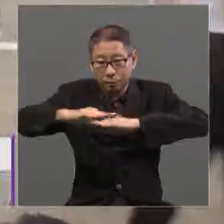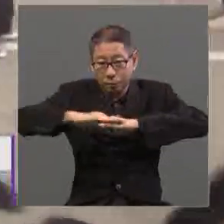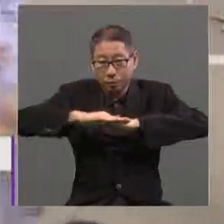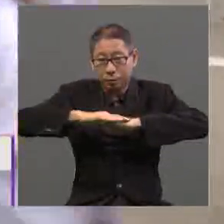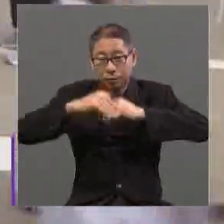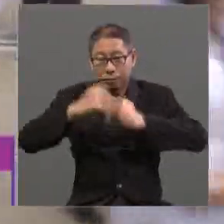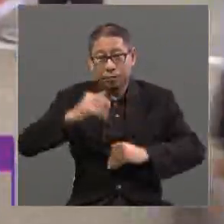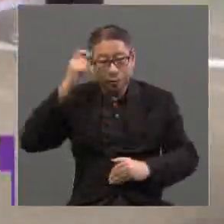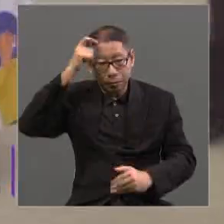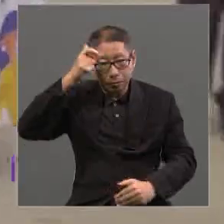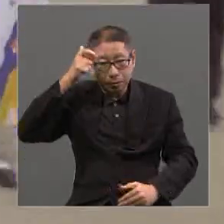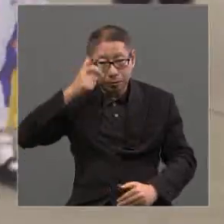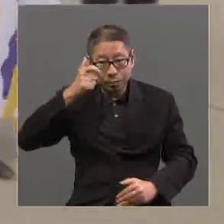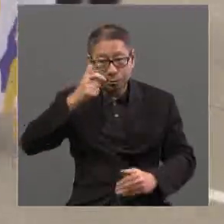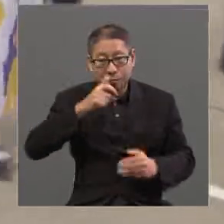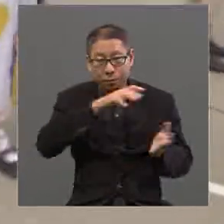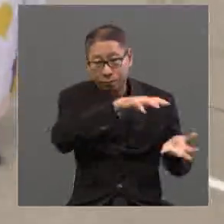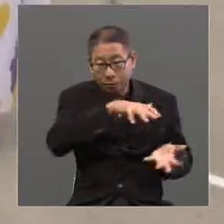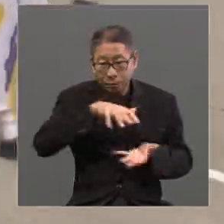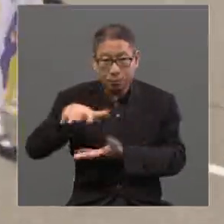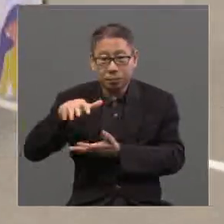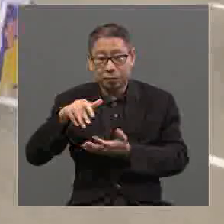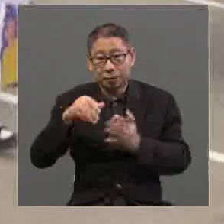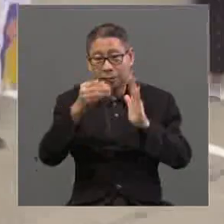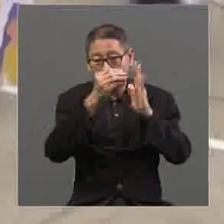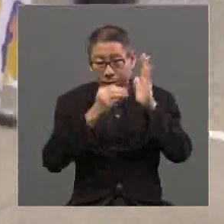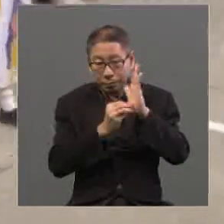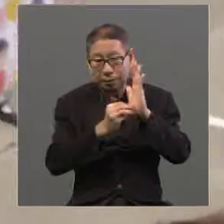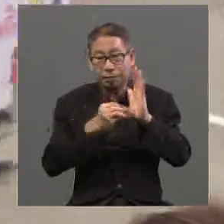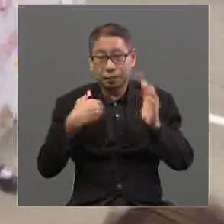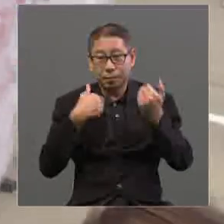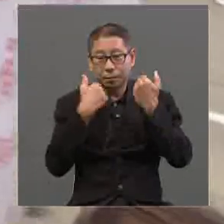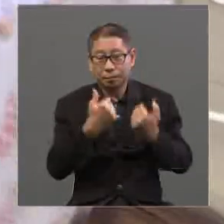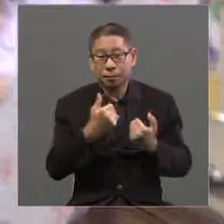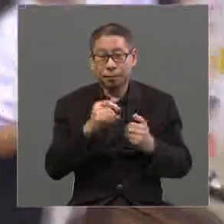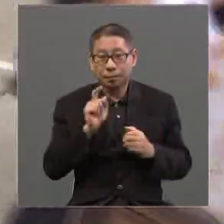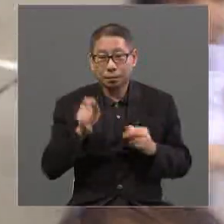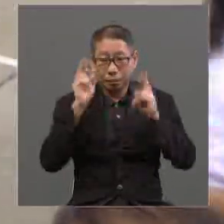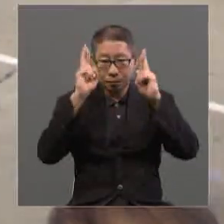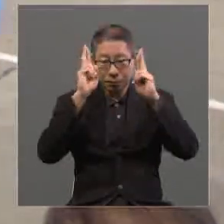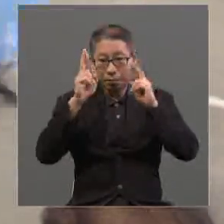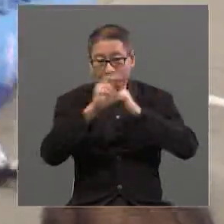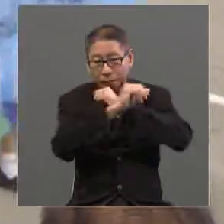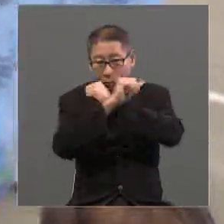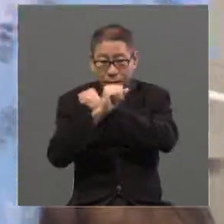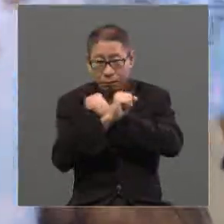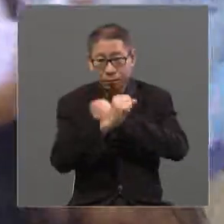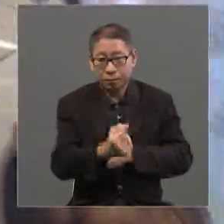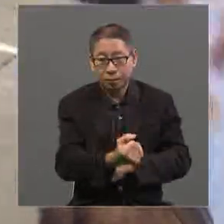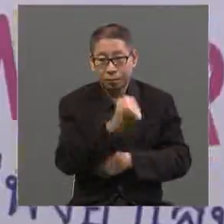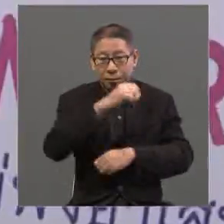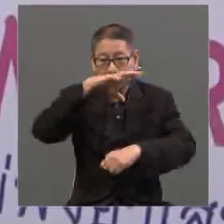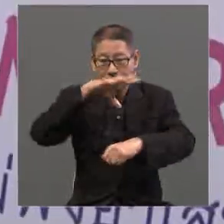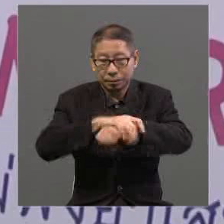ถูกใช้เป็นเส้นทางลำเลียงยาเสพติดเข้าไปสู่พื้นที่ชั้นในซึ่งที่ผ่านมาเจ้าหน้าที่ก็ได้มีการเฝ้าระวังป้องกันอย่างเข้มข้นและสาม